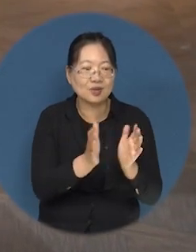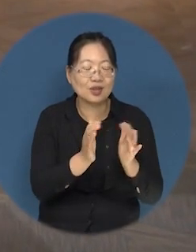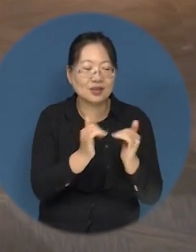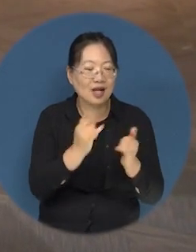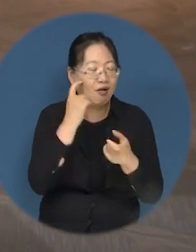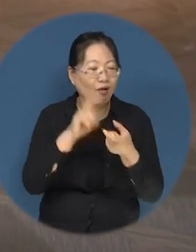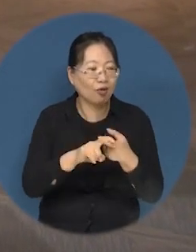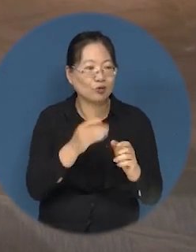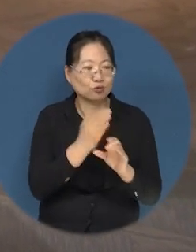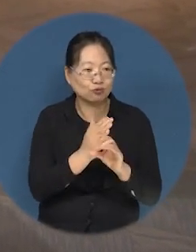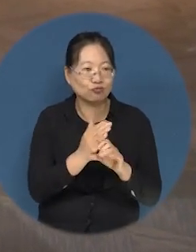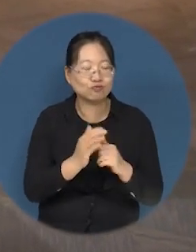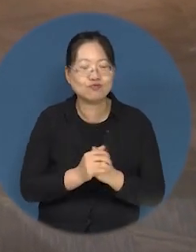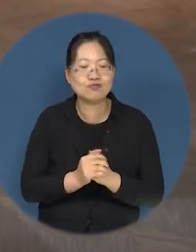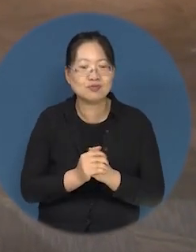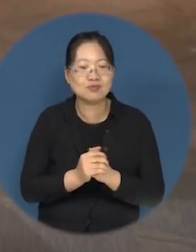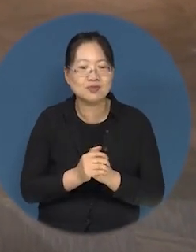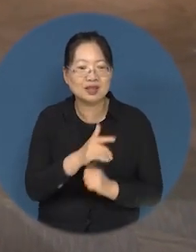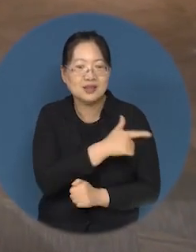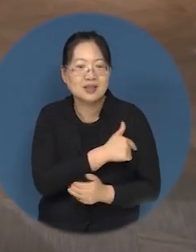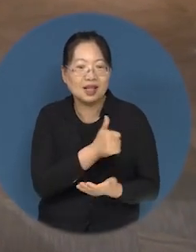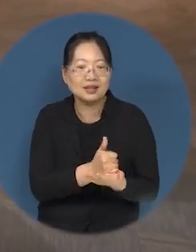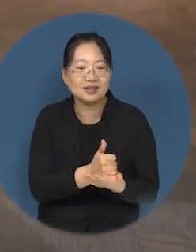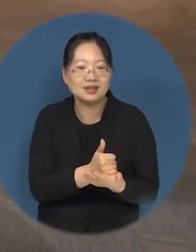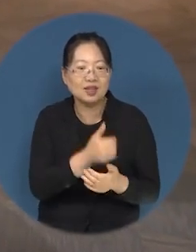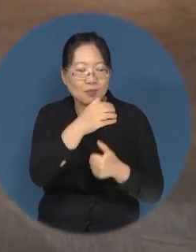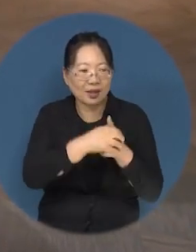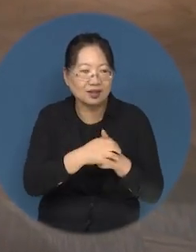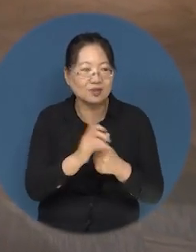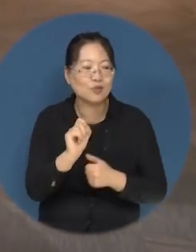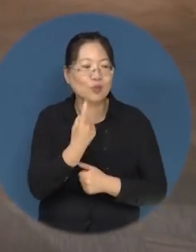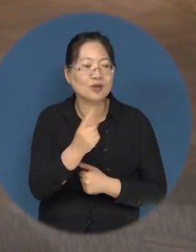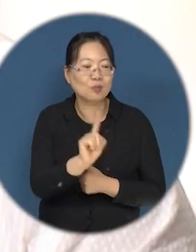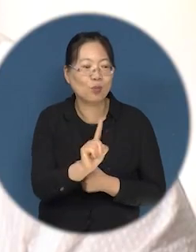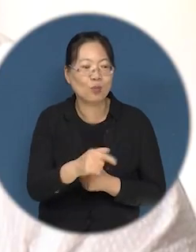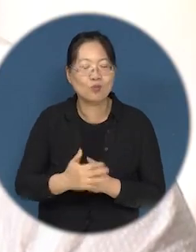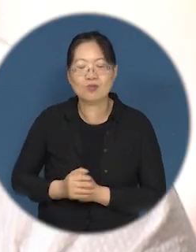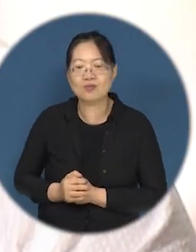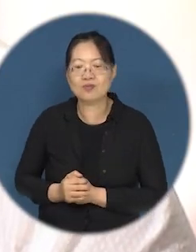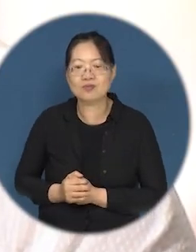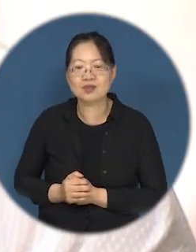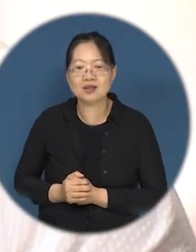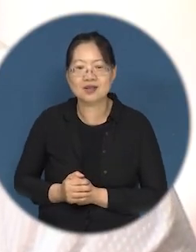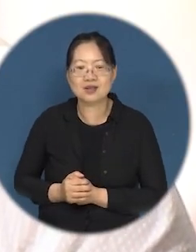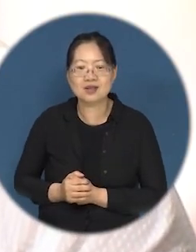사람들이 관심을 갖고 있는데 예. 이사장은 어떻게 했다가 맡게 되셨어요?